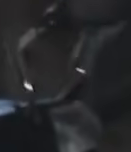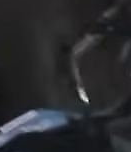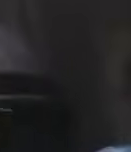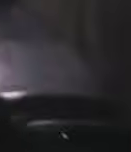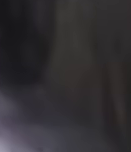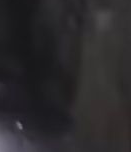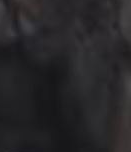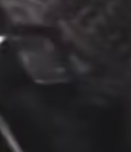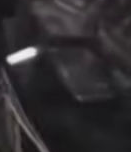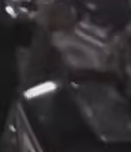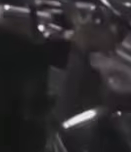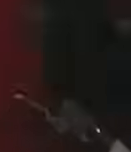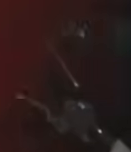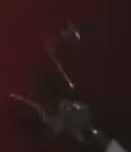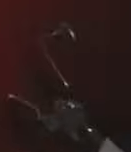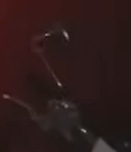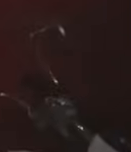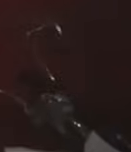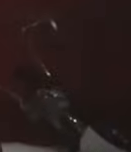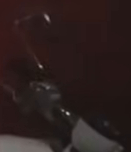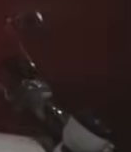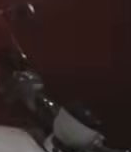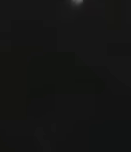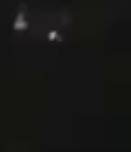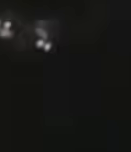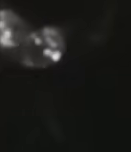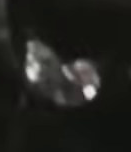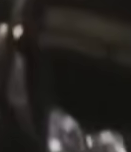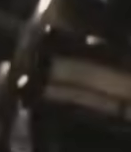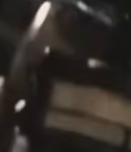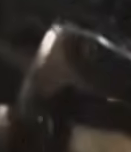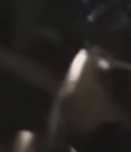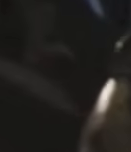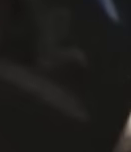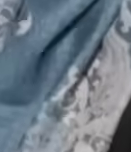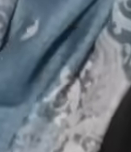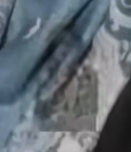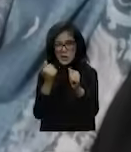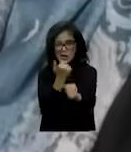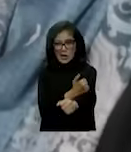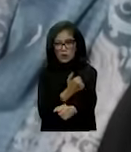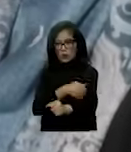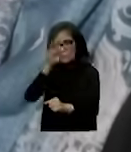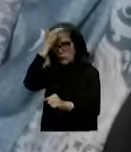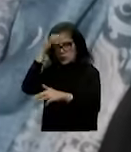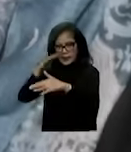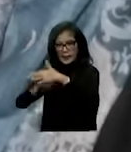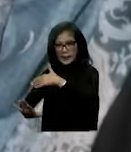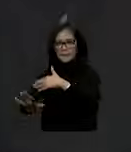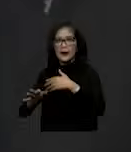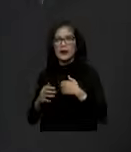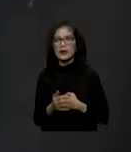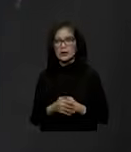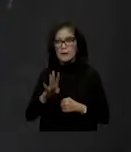rumah yang kerap dijadikan tempat transaksi dan pesta narkoba. 26 tersangka ditangkap. 4 diantaranya wanita dengan barang